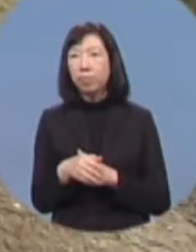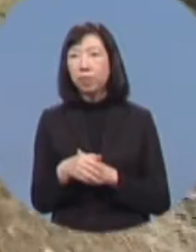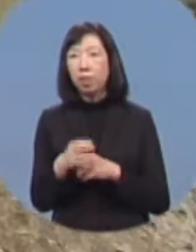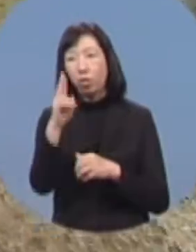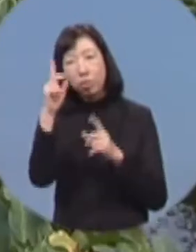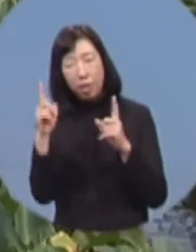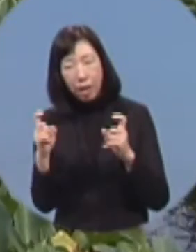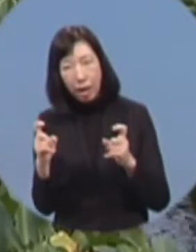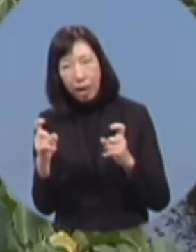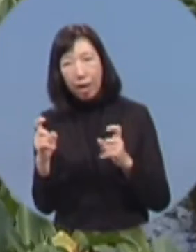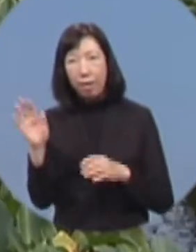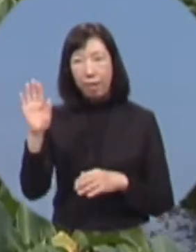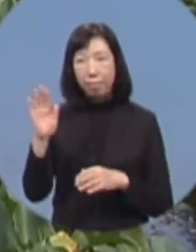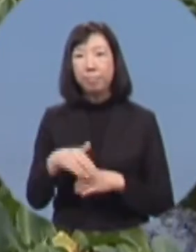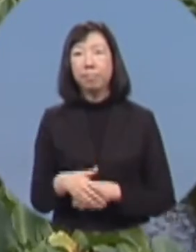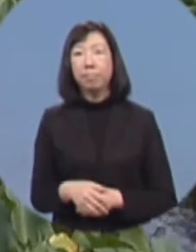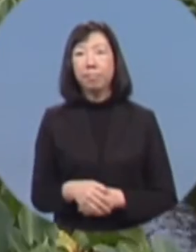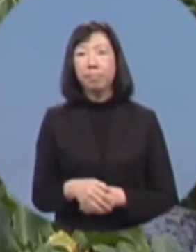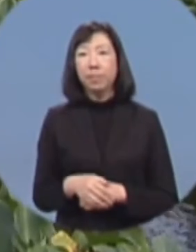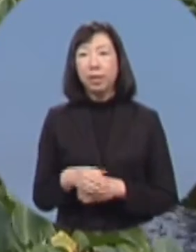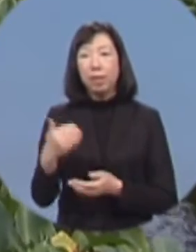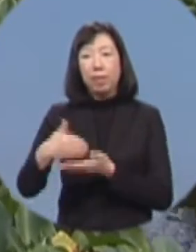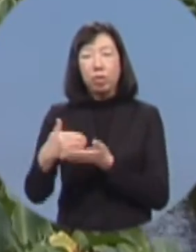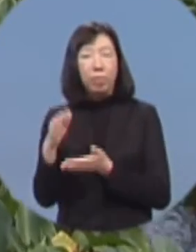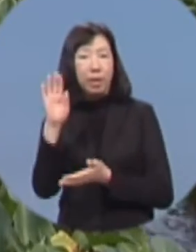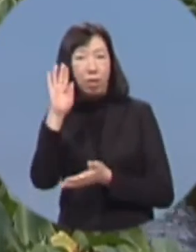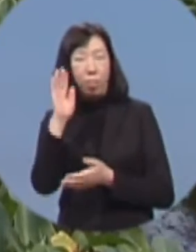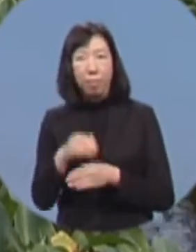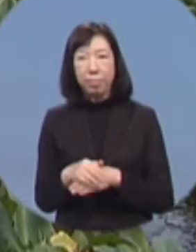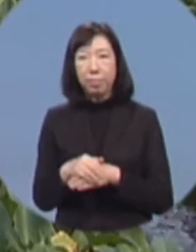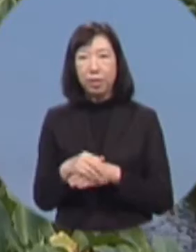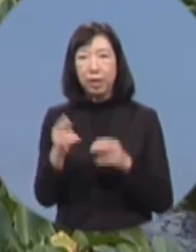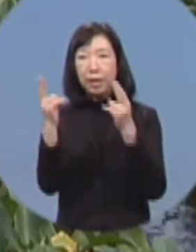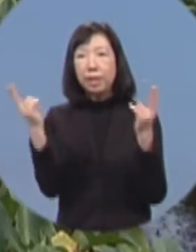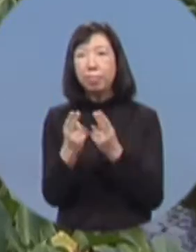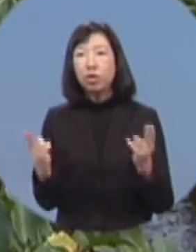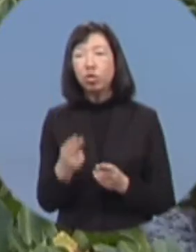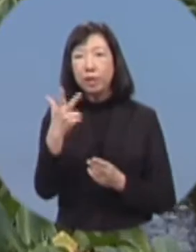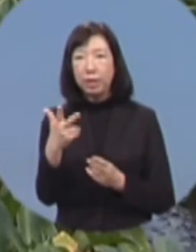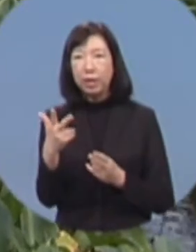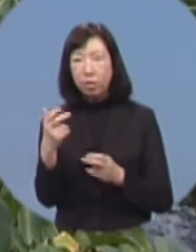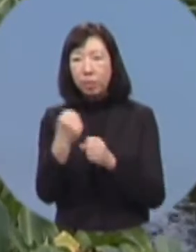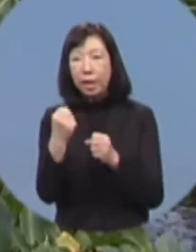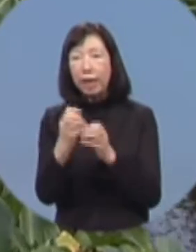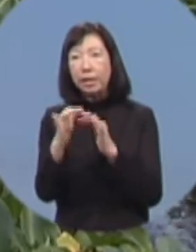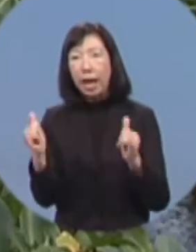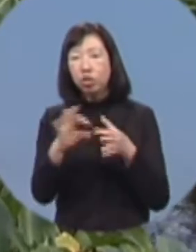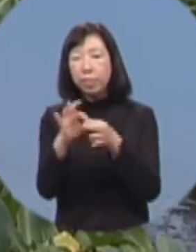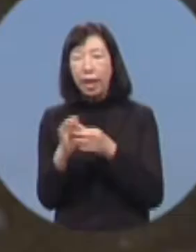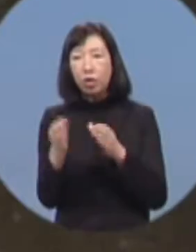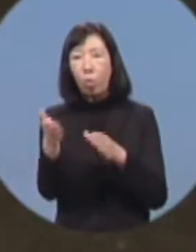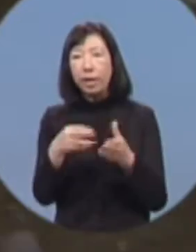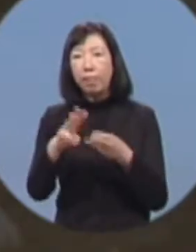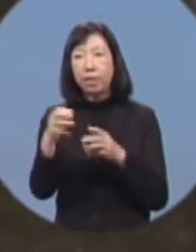こんにちは。 はい。 お話を伺ったのは君津市にある生産者組合の池田さん